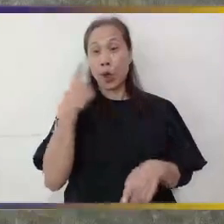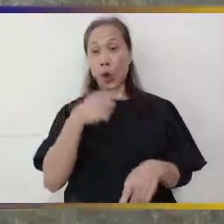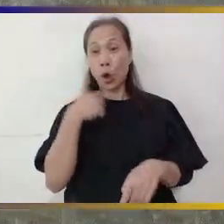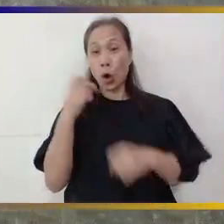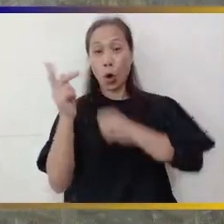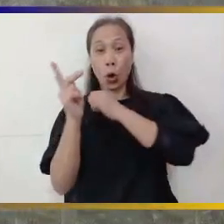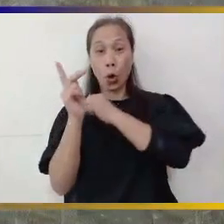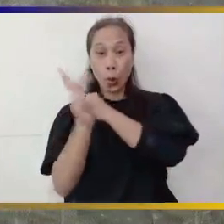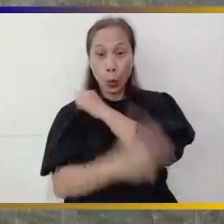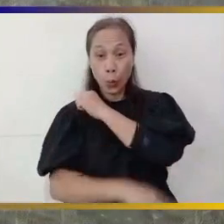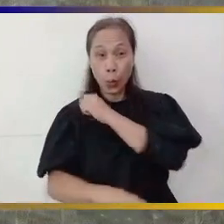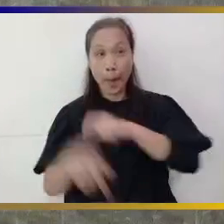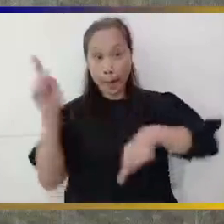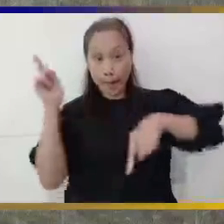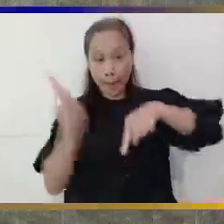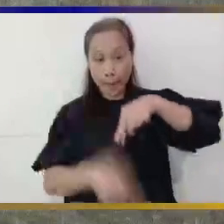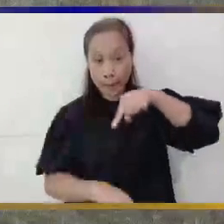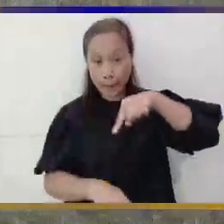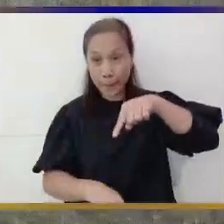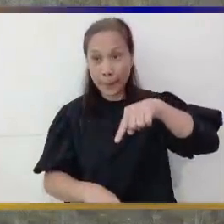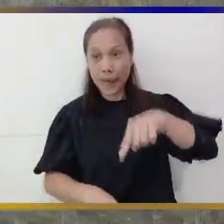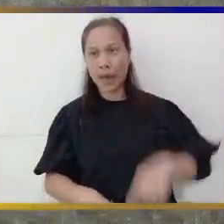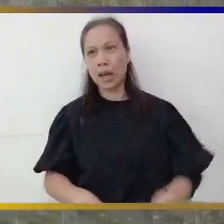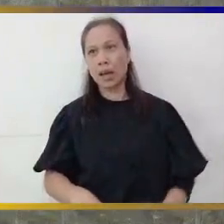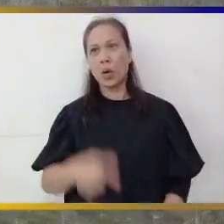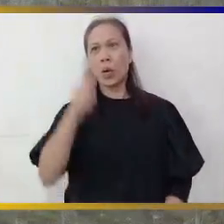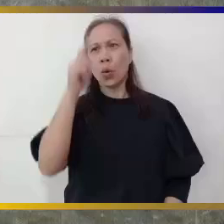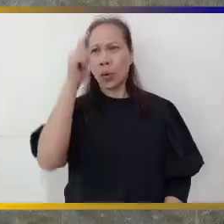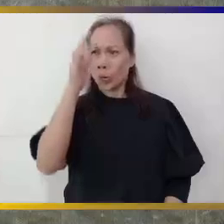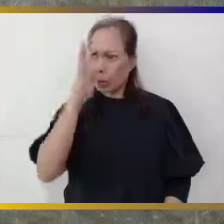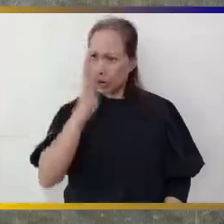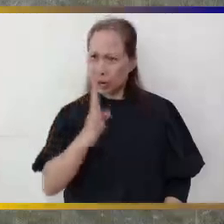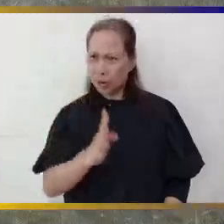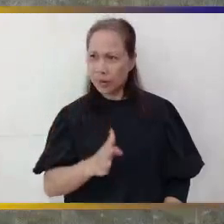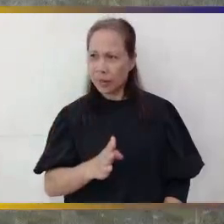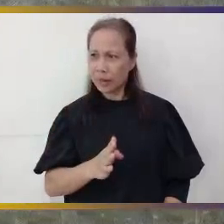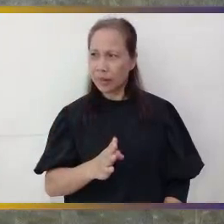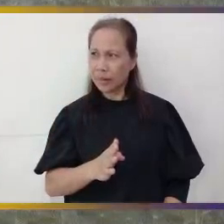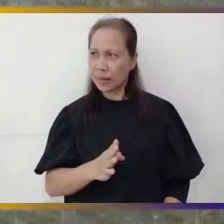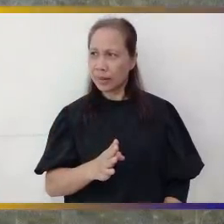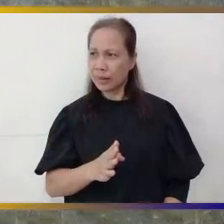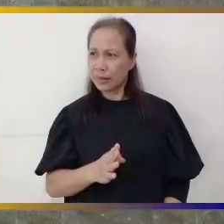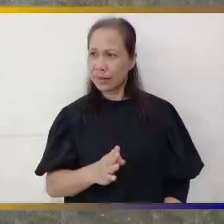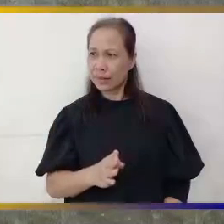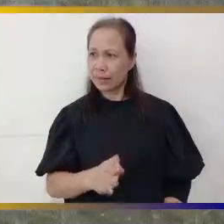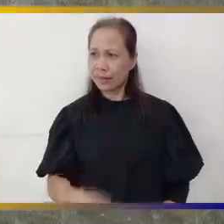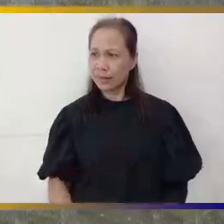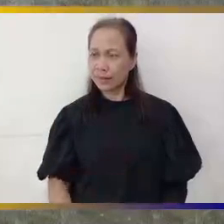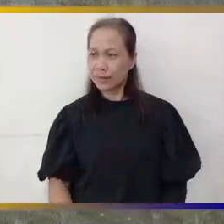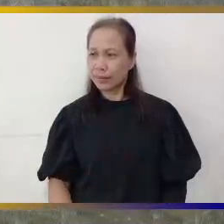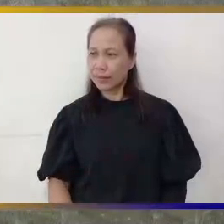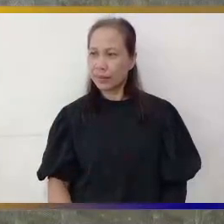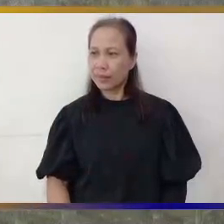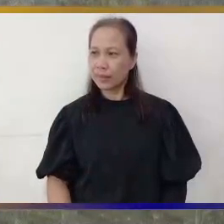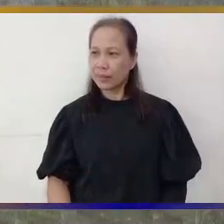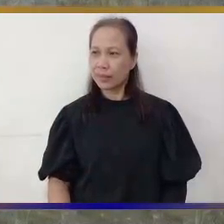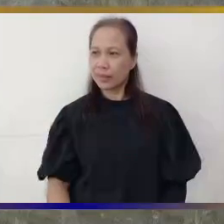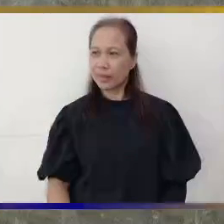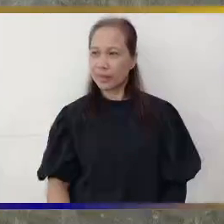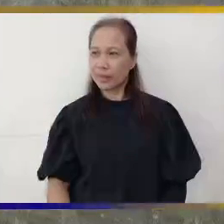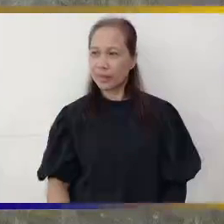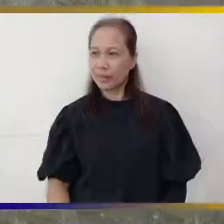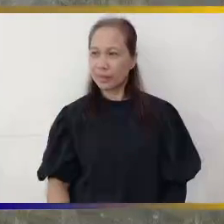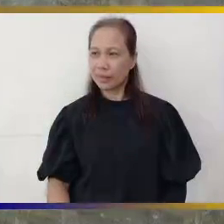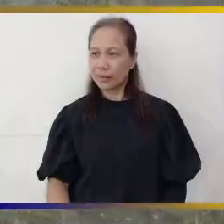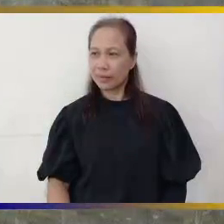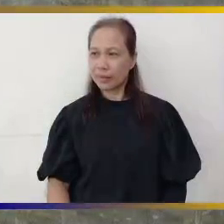with that yung minamahal ng Diyos ay Pinapalo ng Diyos kaya yung iba sa inyo gustong-gusto niyong maramdaman lagi ang